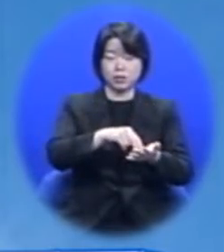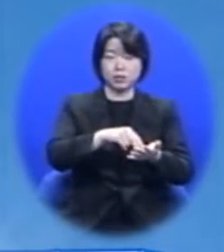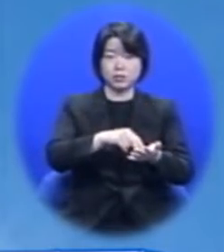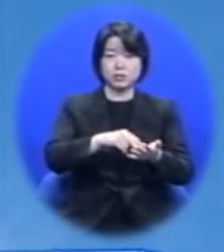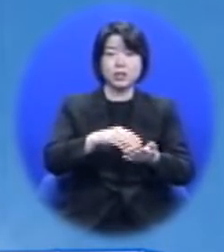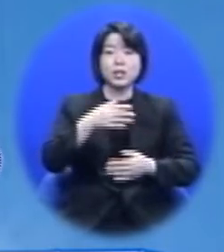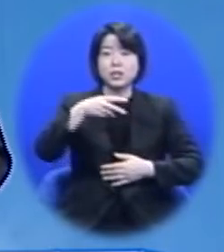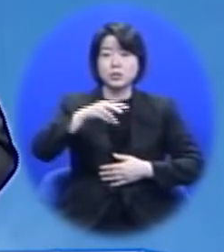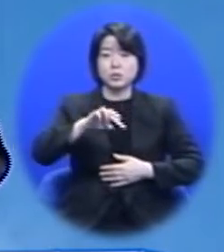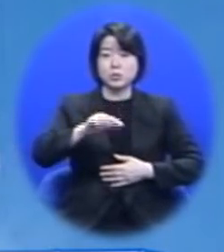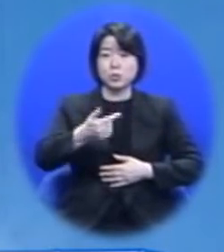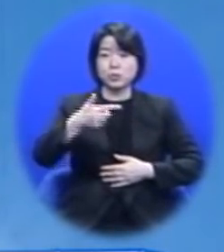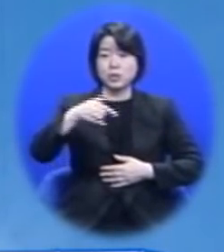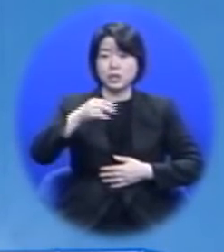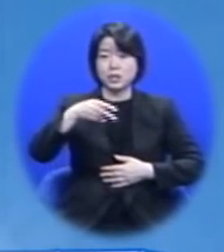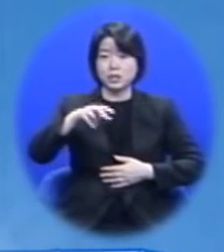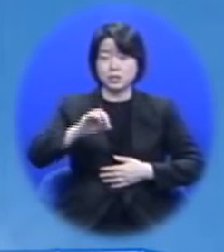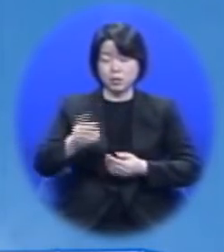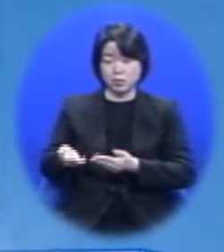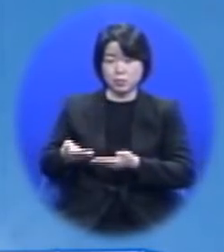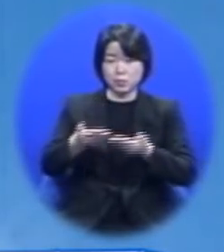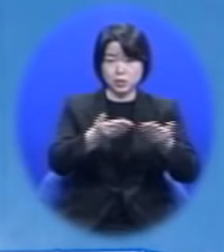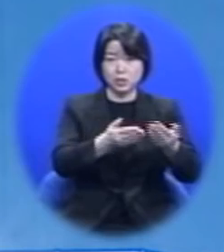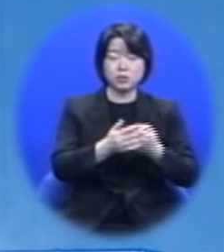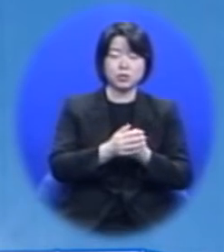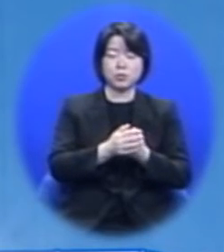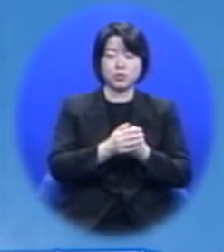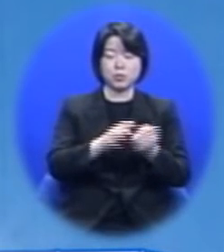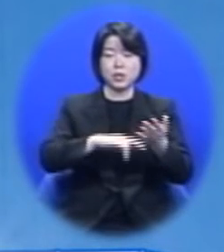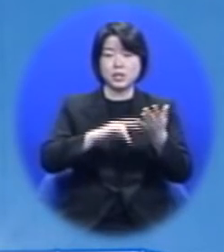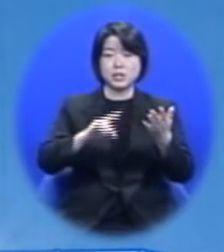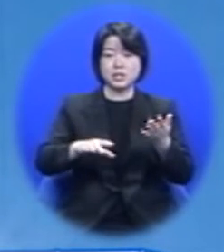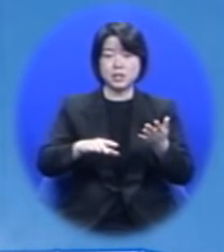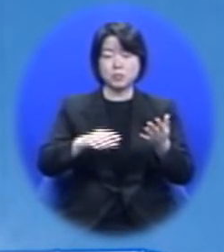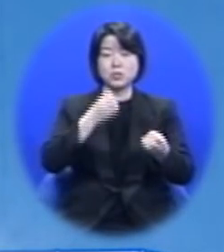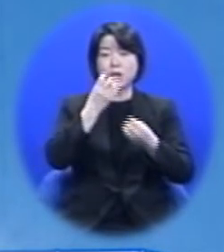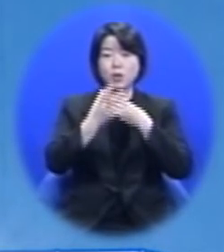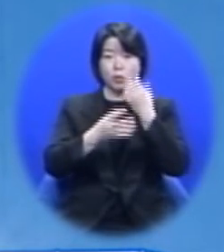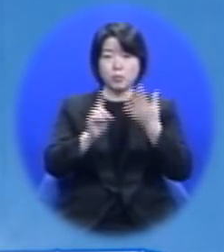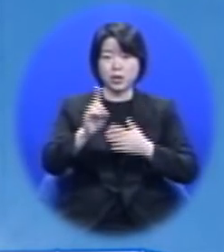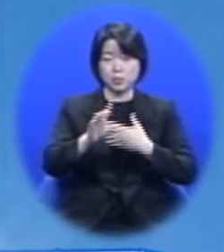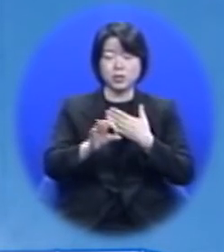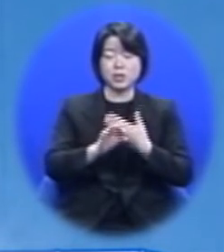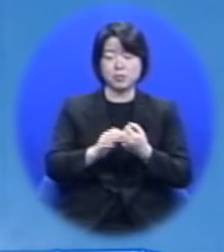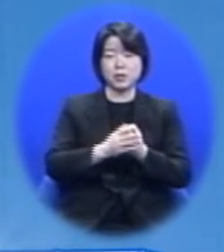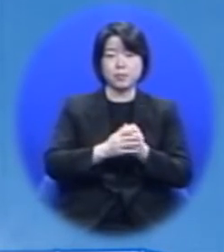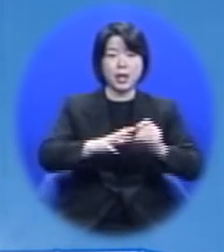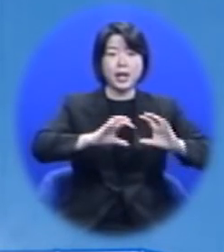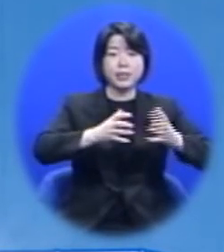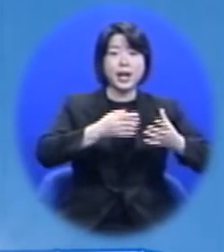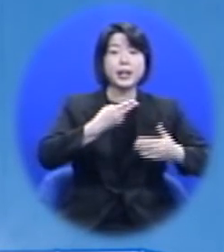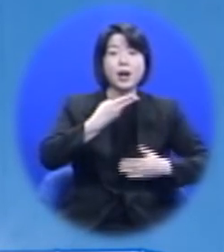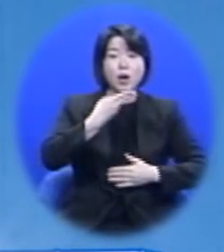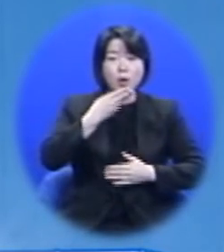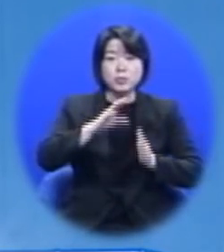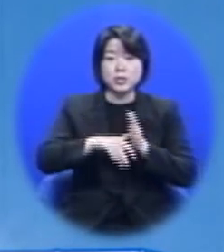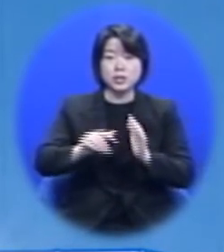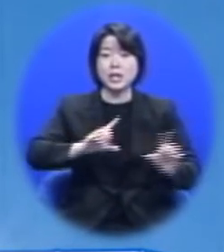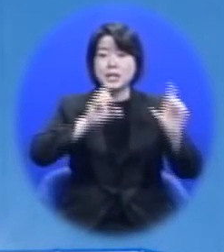모셔다 드리고 그리고는 그 세무사가 이렇게 고백을 했습니다. 나라가 없을 때를 살아본